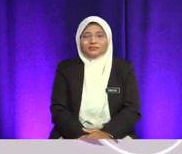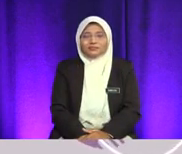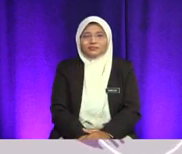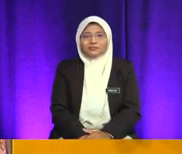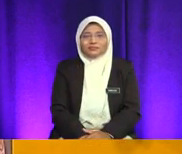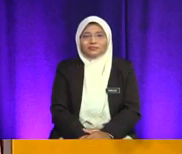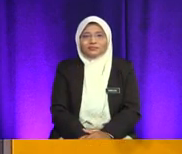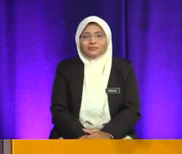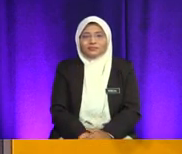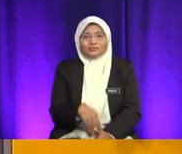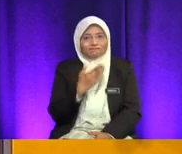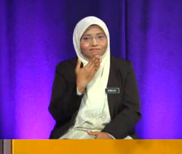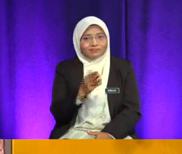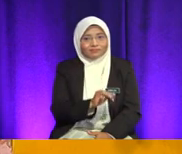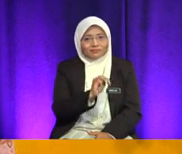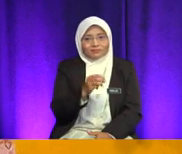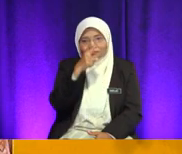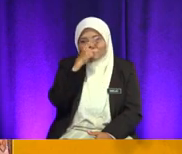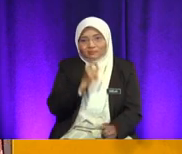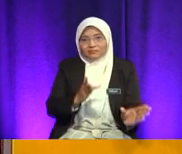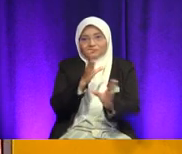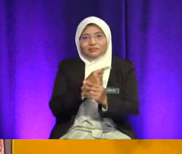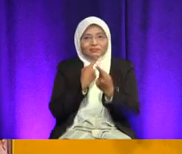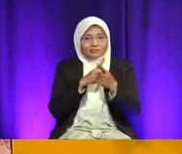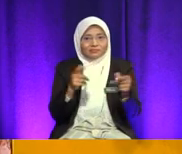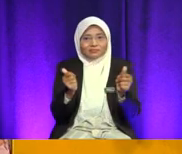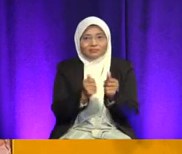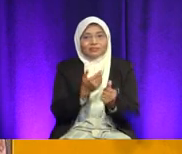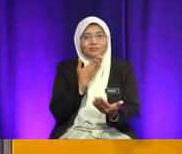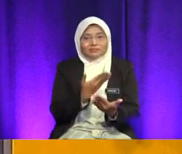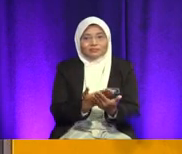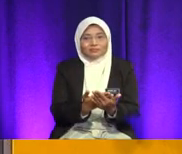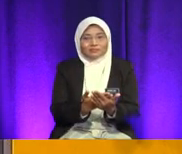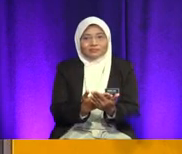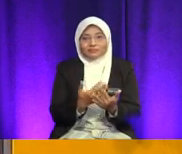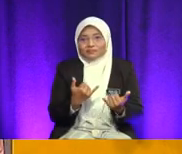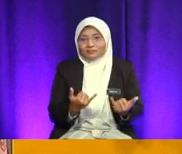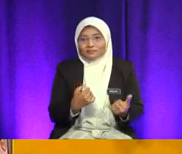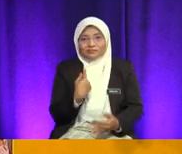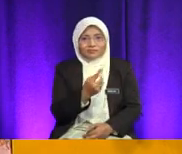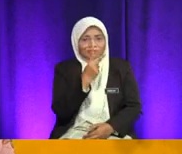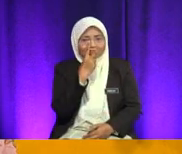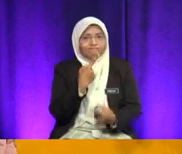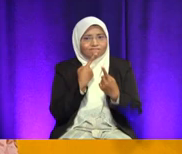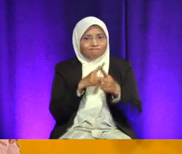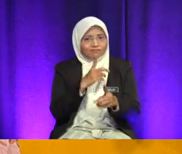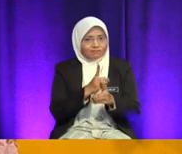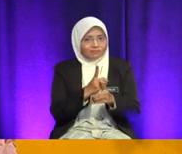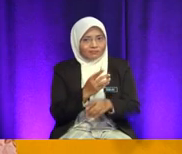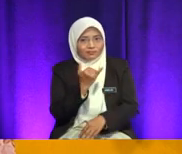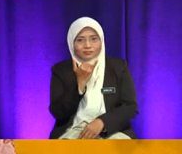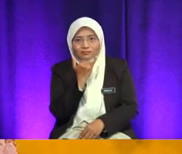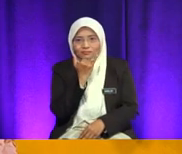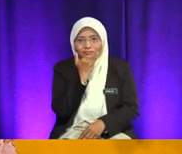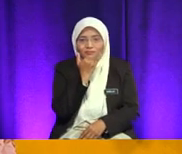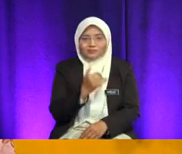menjawab jawaban dengan baik cuma kita anak SMA sama adik jawaban hari ini tepat ataupun tidak murid-murid di rumah